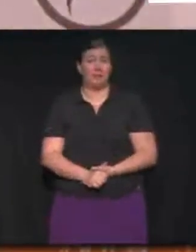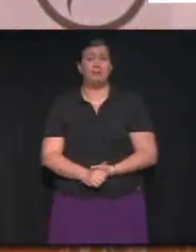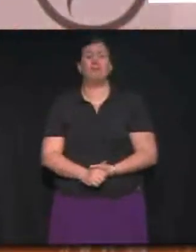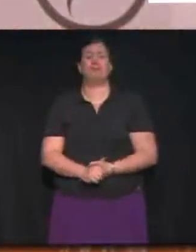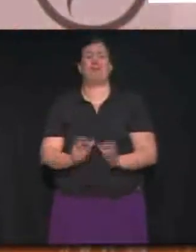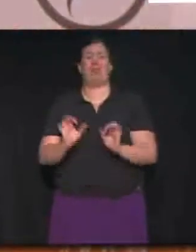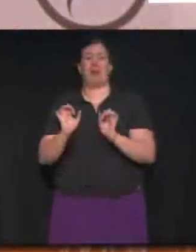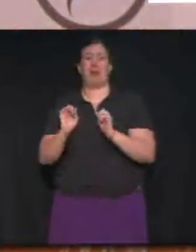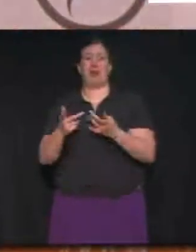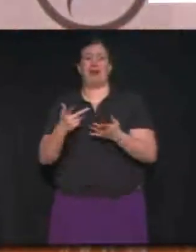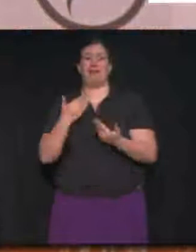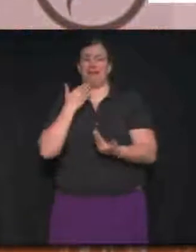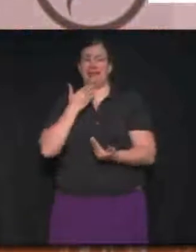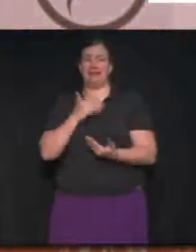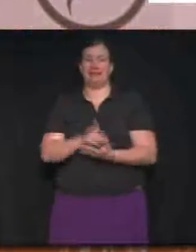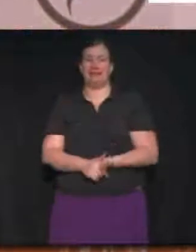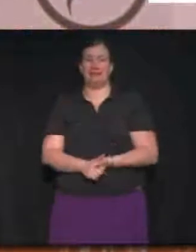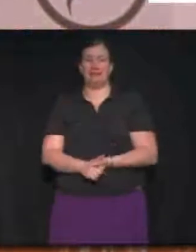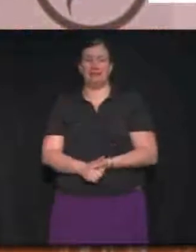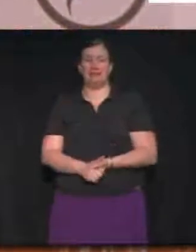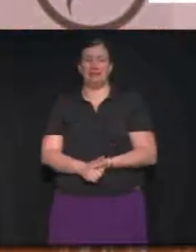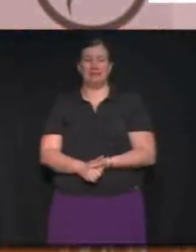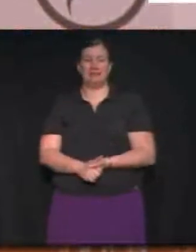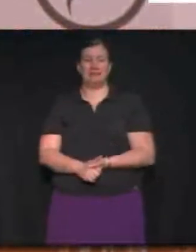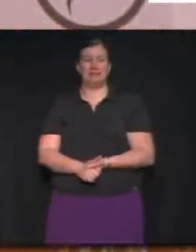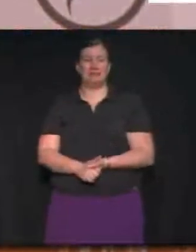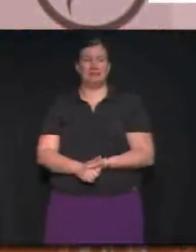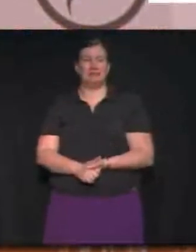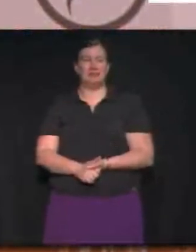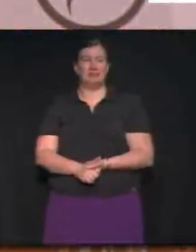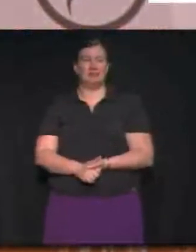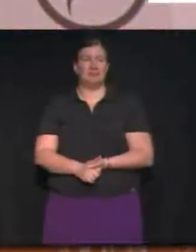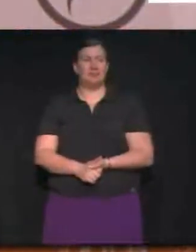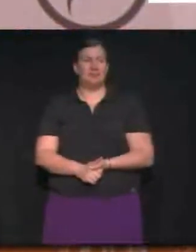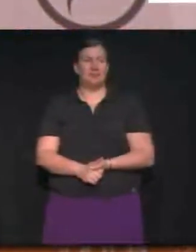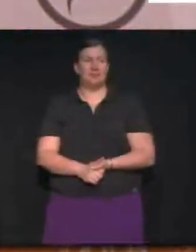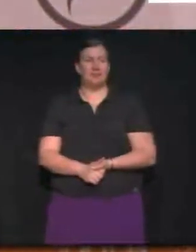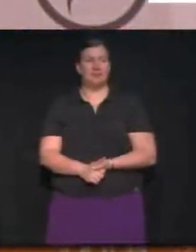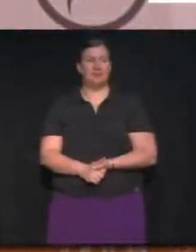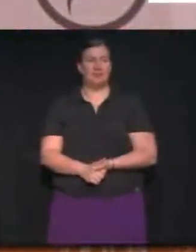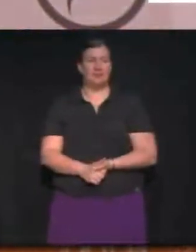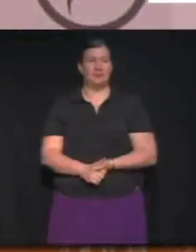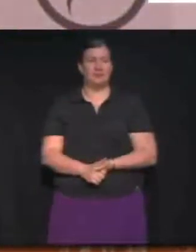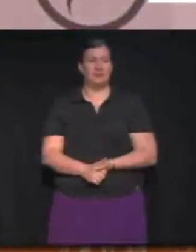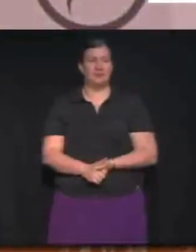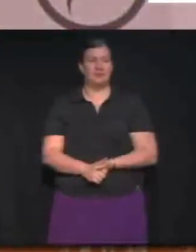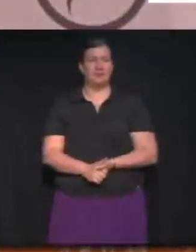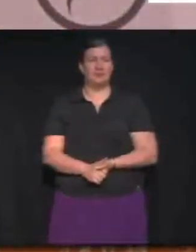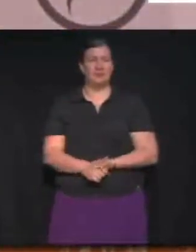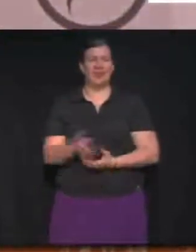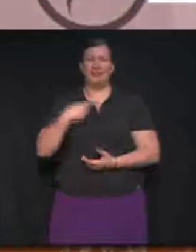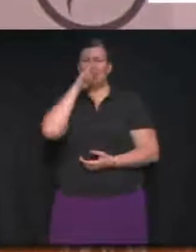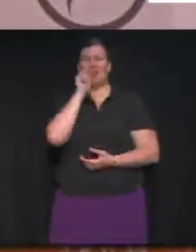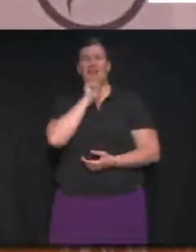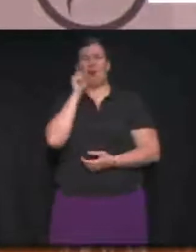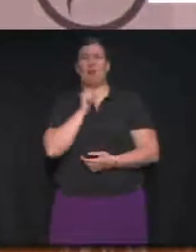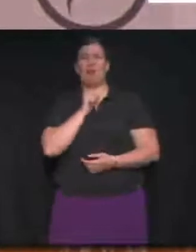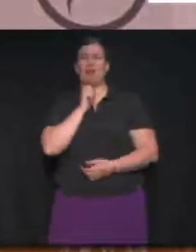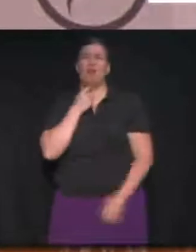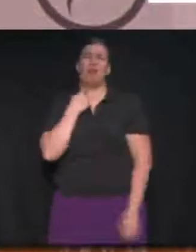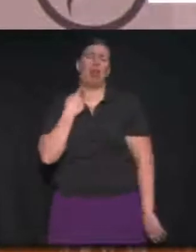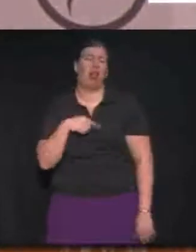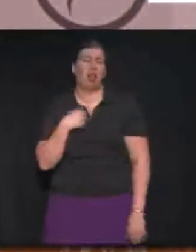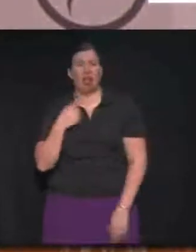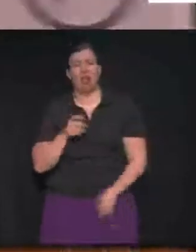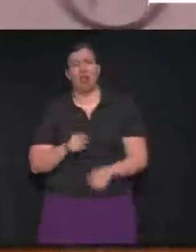okay ich weiß gar nicht warum wir gerade so rumgebucht hat ihr müsst ja nichts wählen was ihr nicht wollt so ja